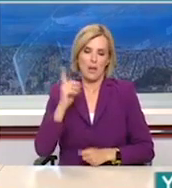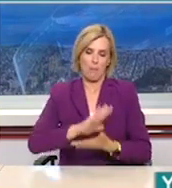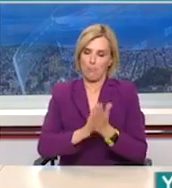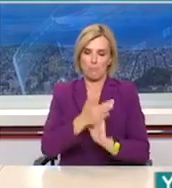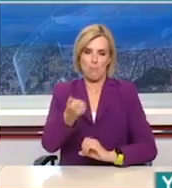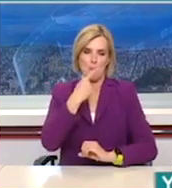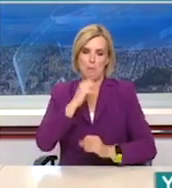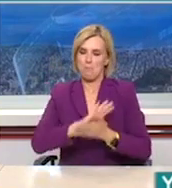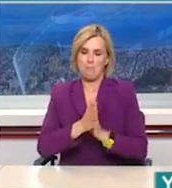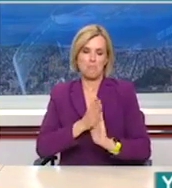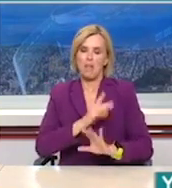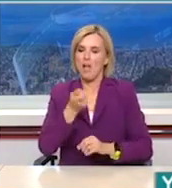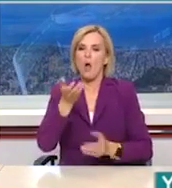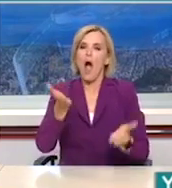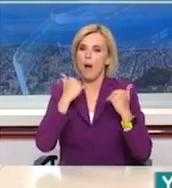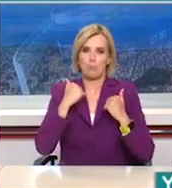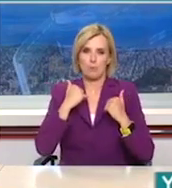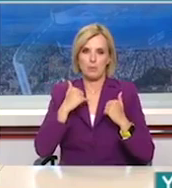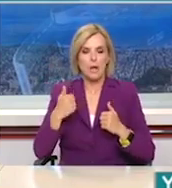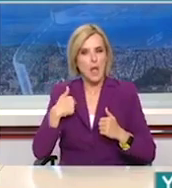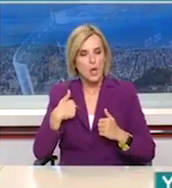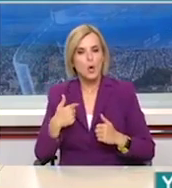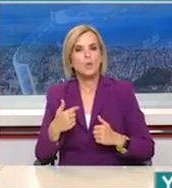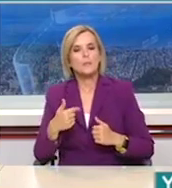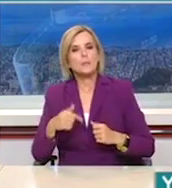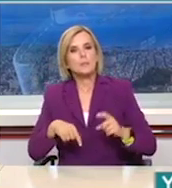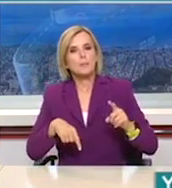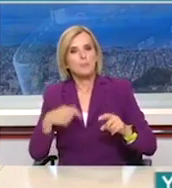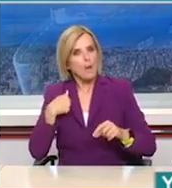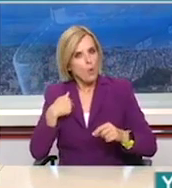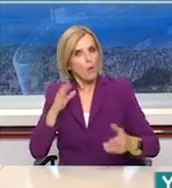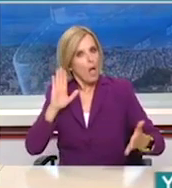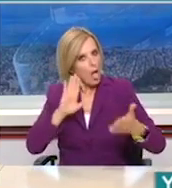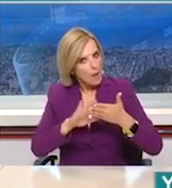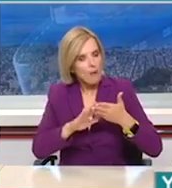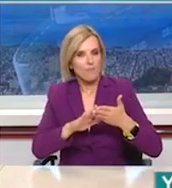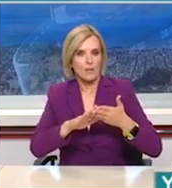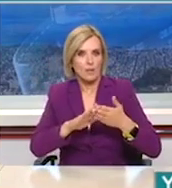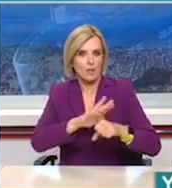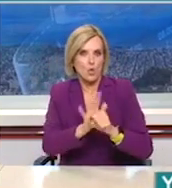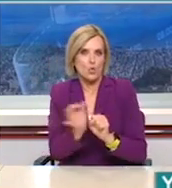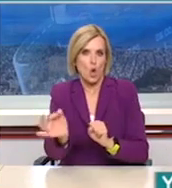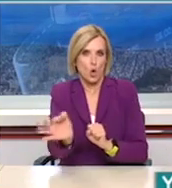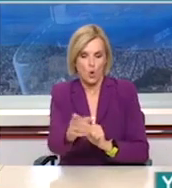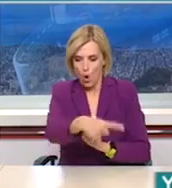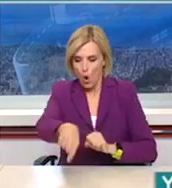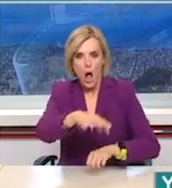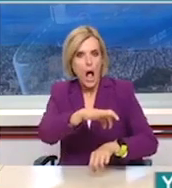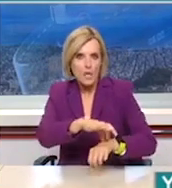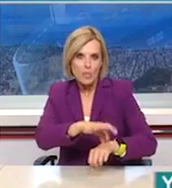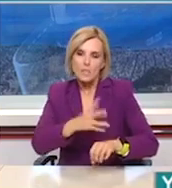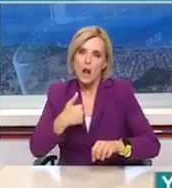σαν προφύλαξη. Είχα επανειλημμένες εκθέσεις σε ασθενείς με κορονοϊό, αλλά πάντα με μέτρα προστασίας. Και